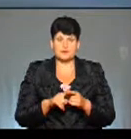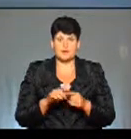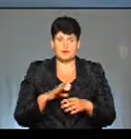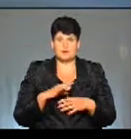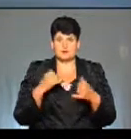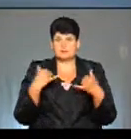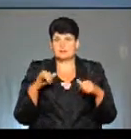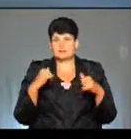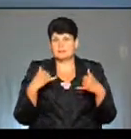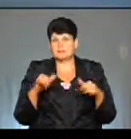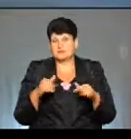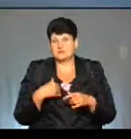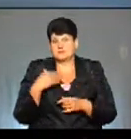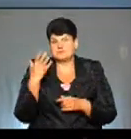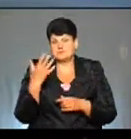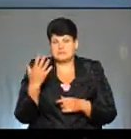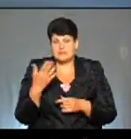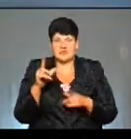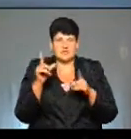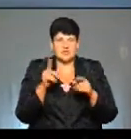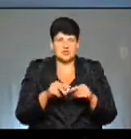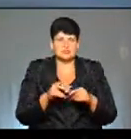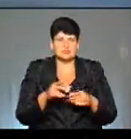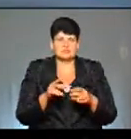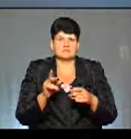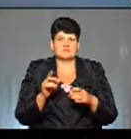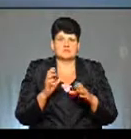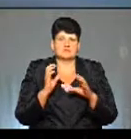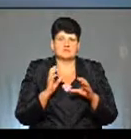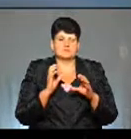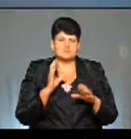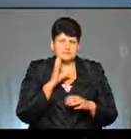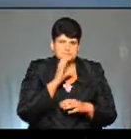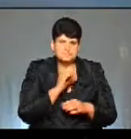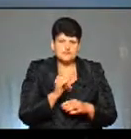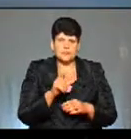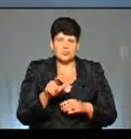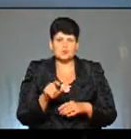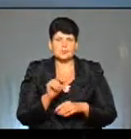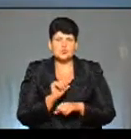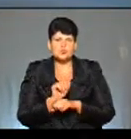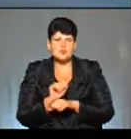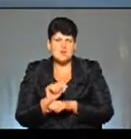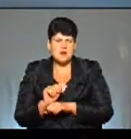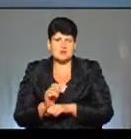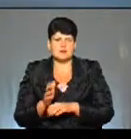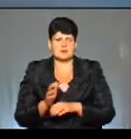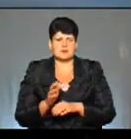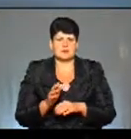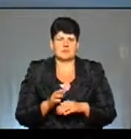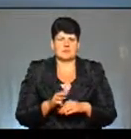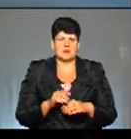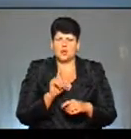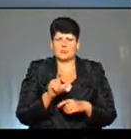і каже, мені так здалося. Їдеш там в якомусь транспорті, транспорт зупиняється, люди не висказують